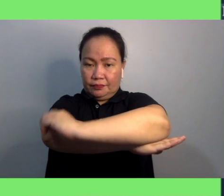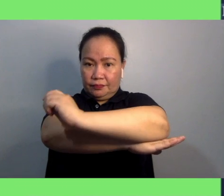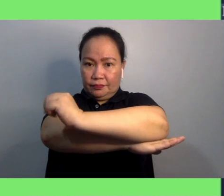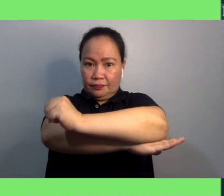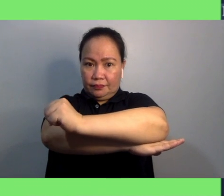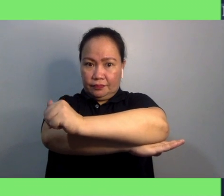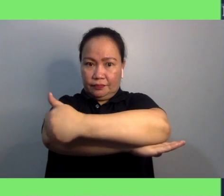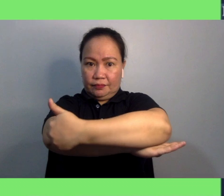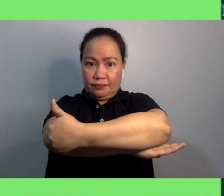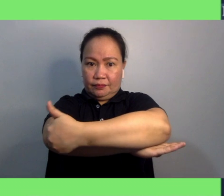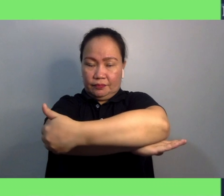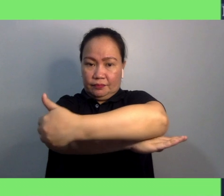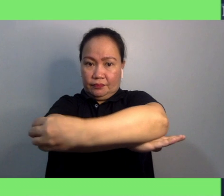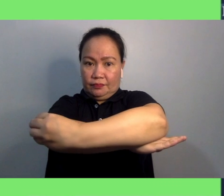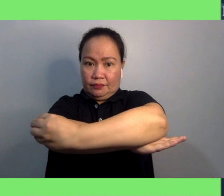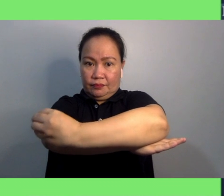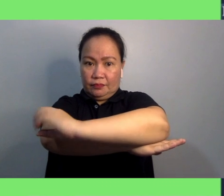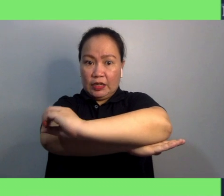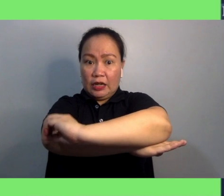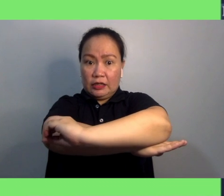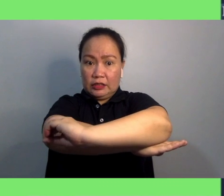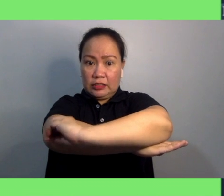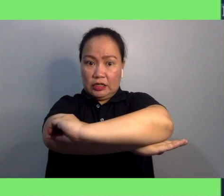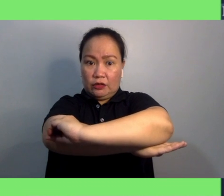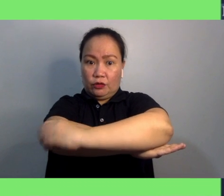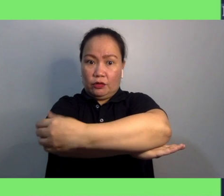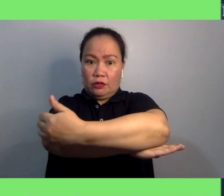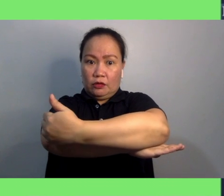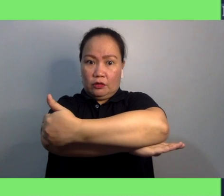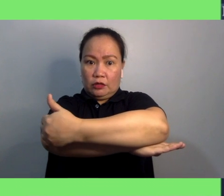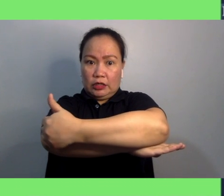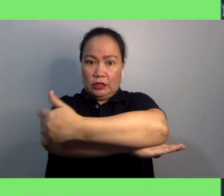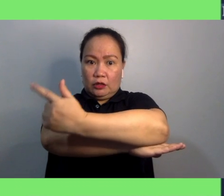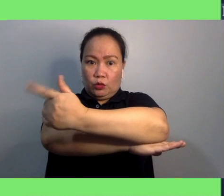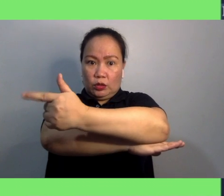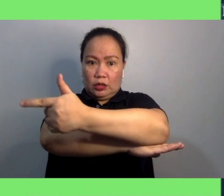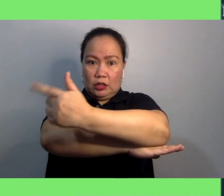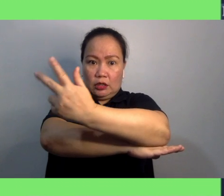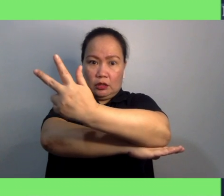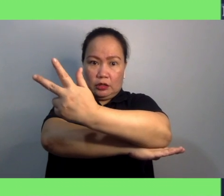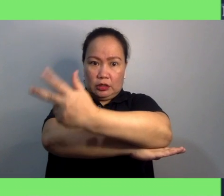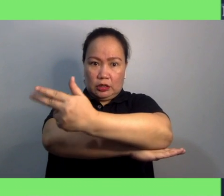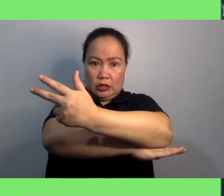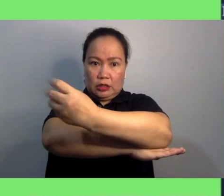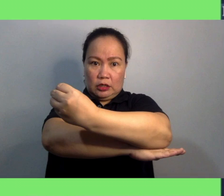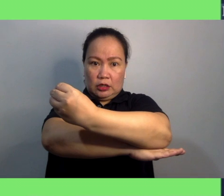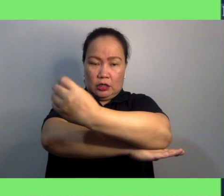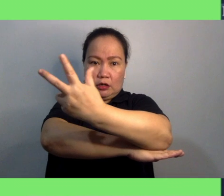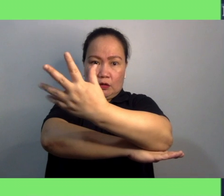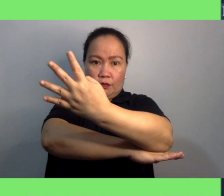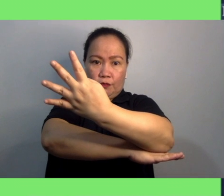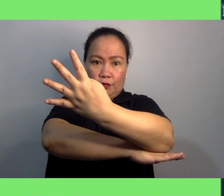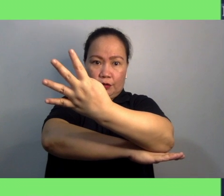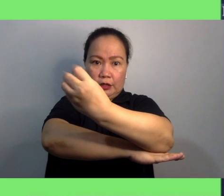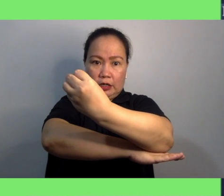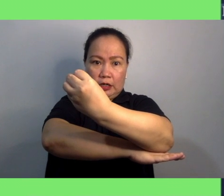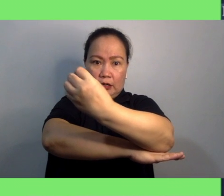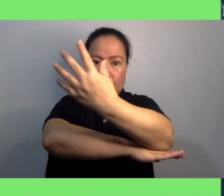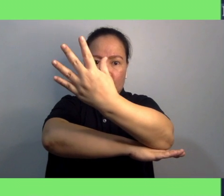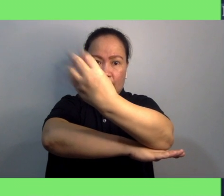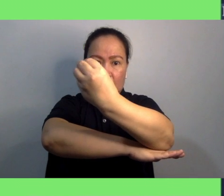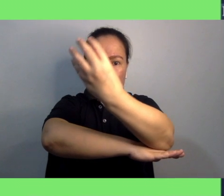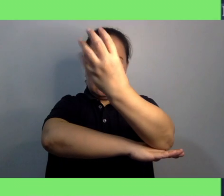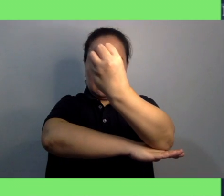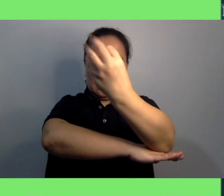mo. So, dito tayo titingin sa inner scale, kasi ito yung zero. So, dito tayo